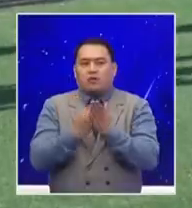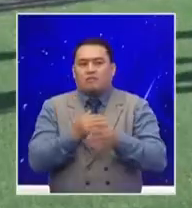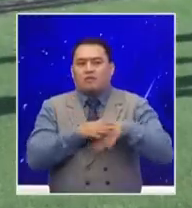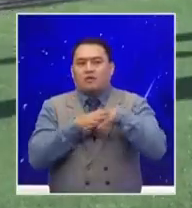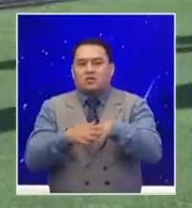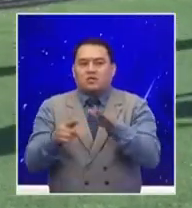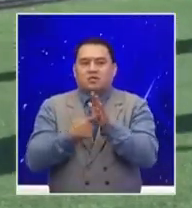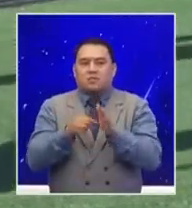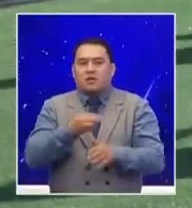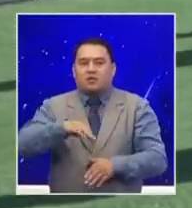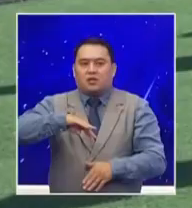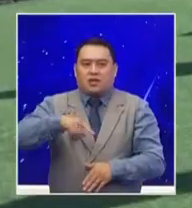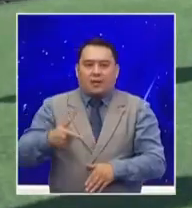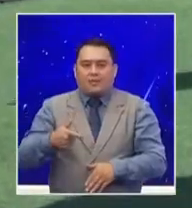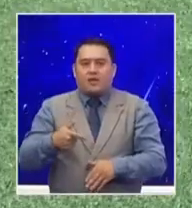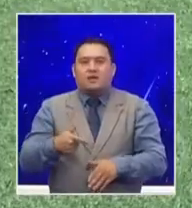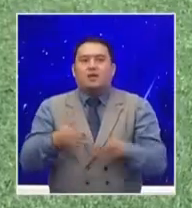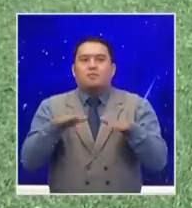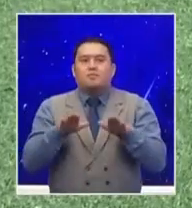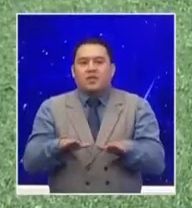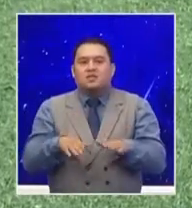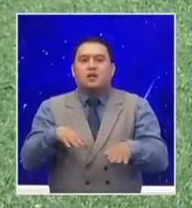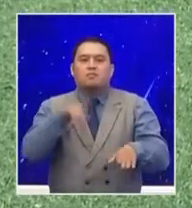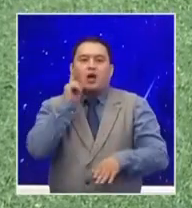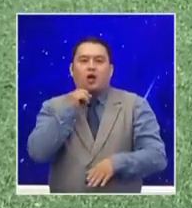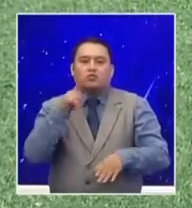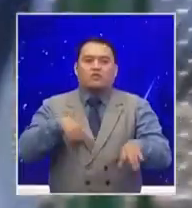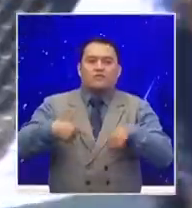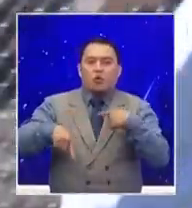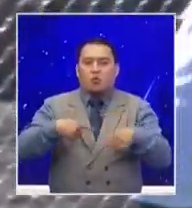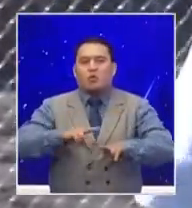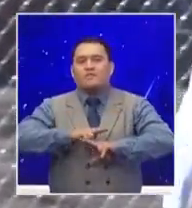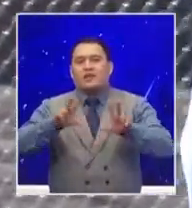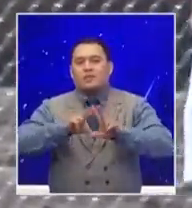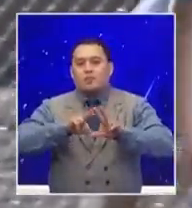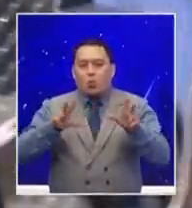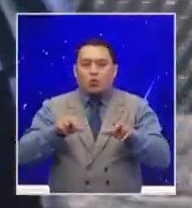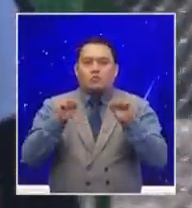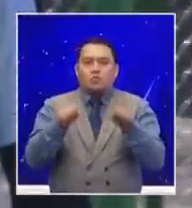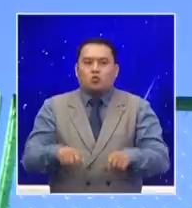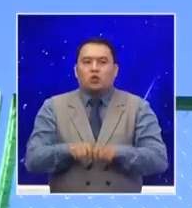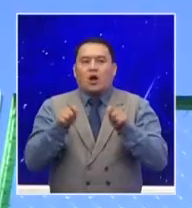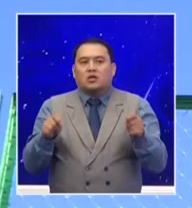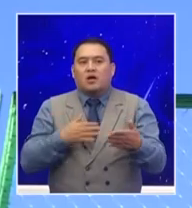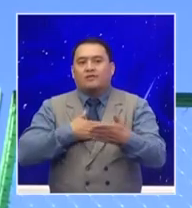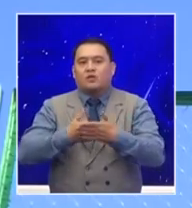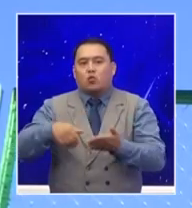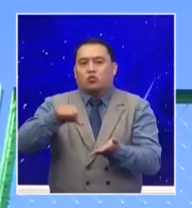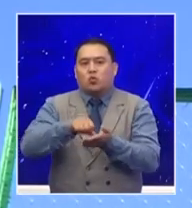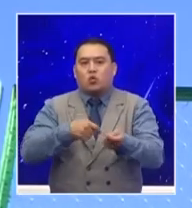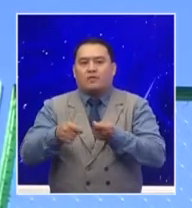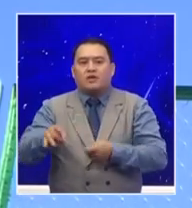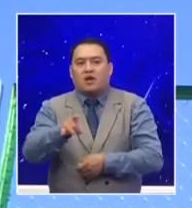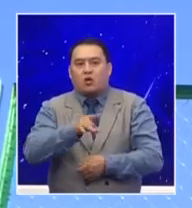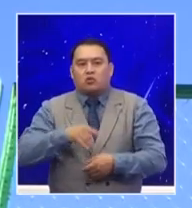выделено 7,5 миллионов тенге. Здесь местная молодежь может заниматься футболом и волейболом. В торжественном открытии приняли участие руководство